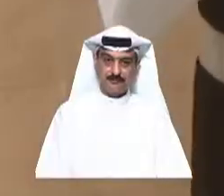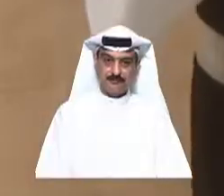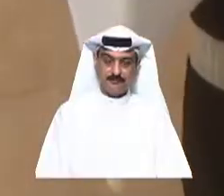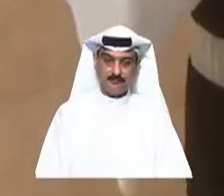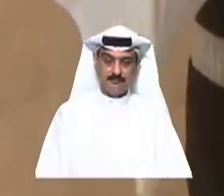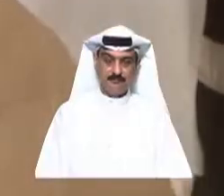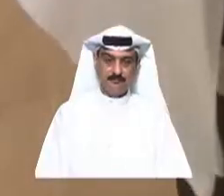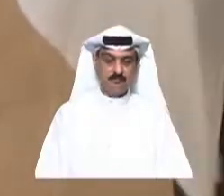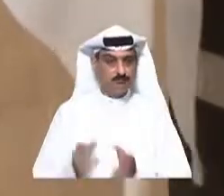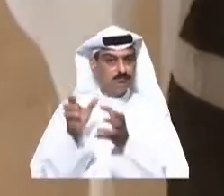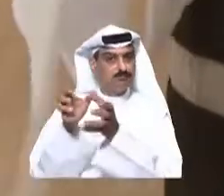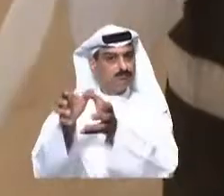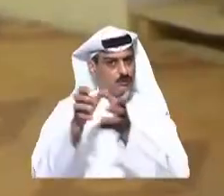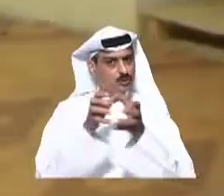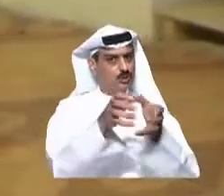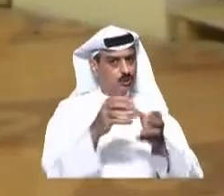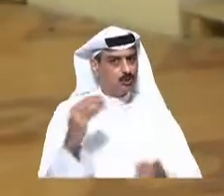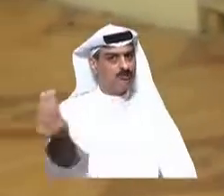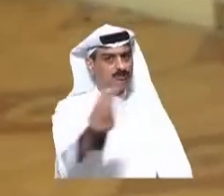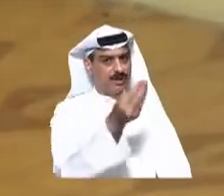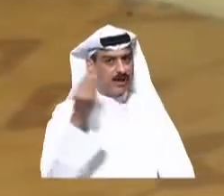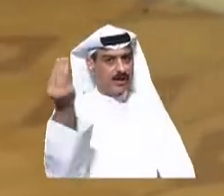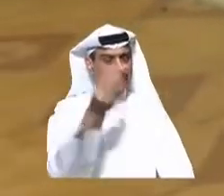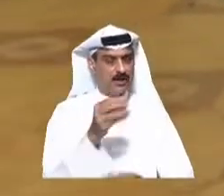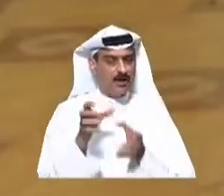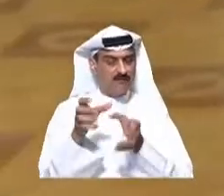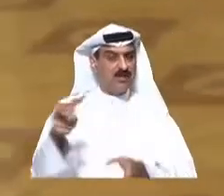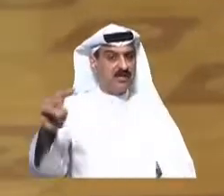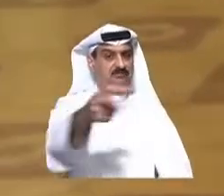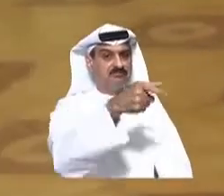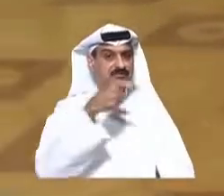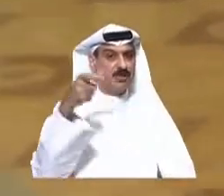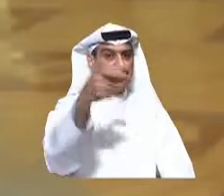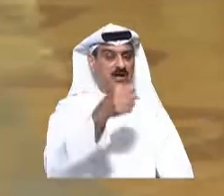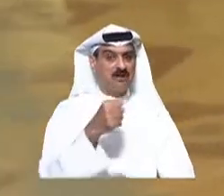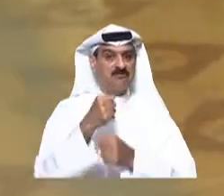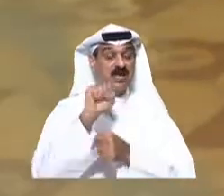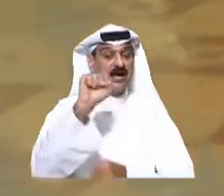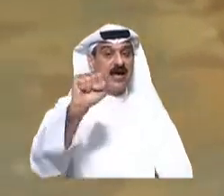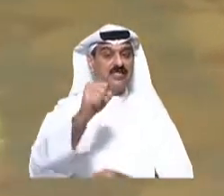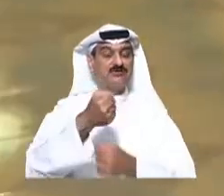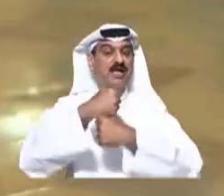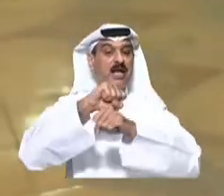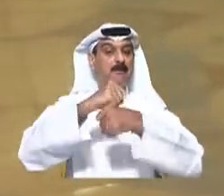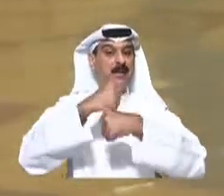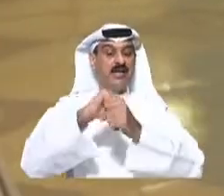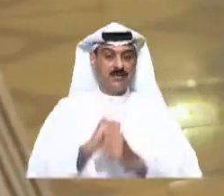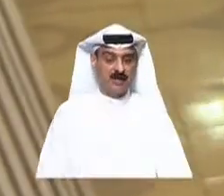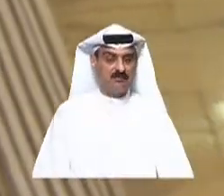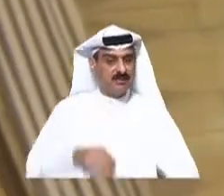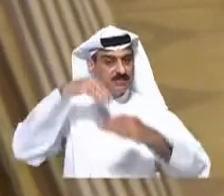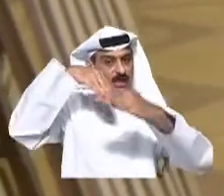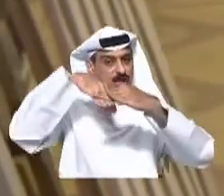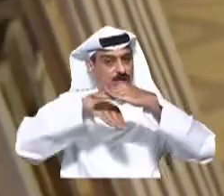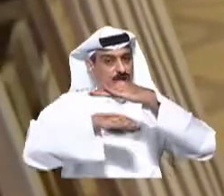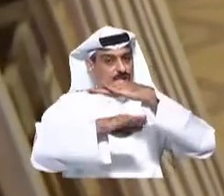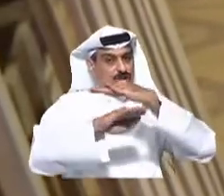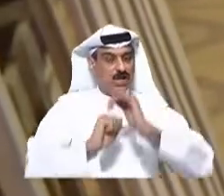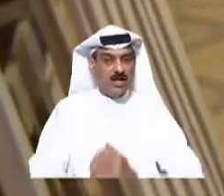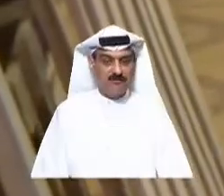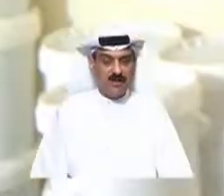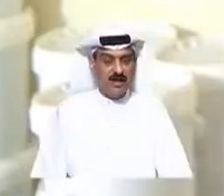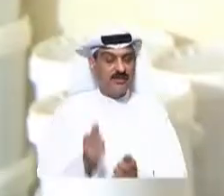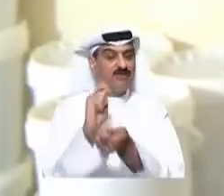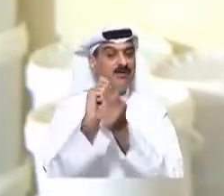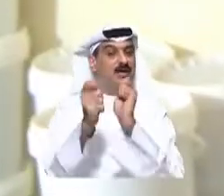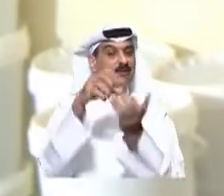جولة ميدانية جديدة للفريق الرقابي التابع لبلدية الكويت على السراديب وأسطح المباني